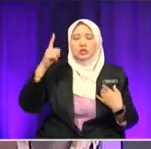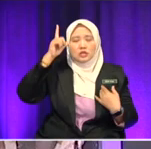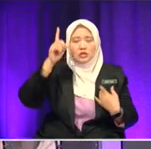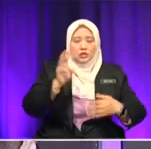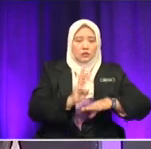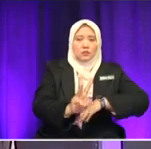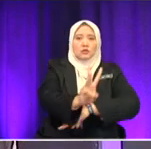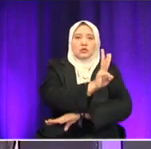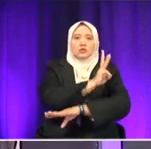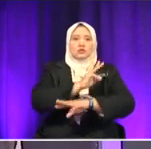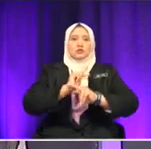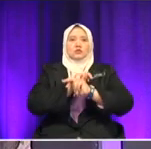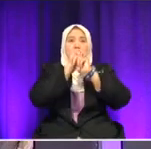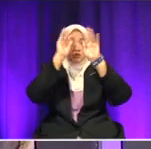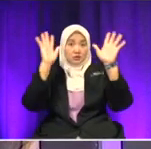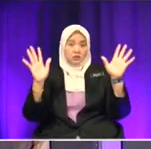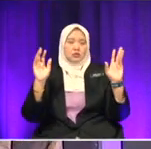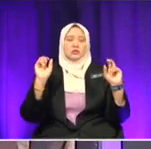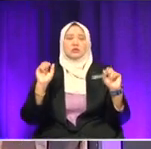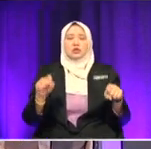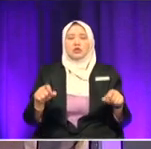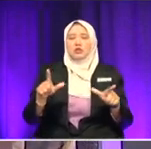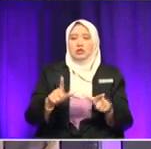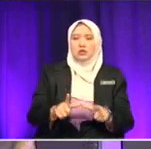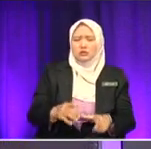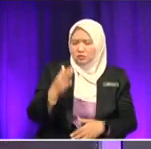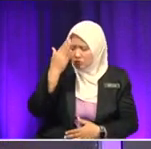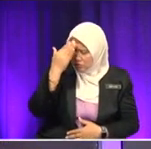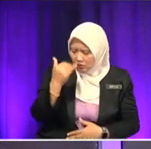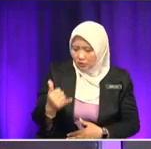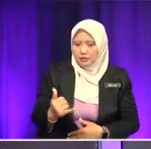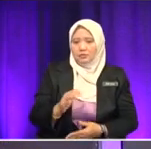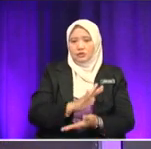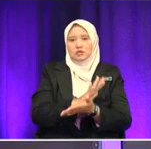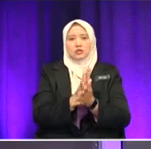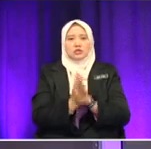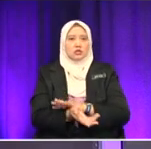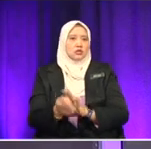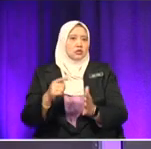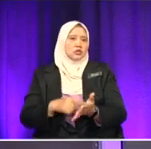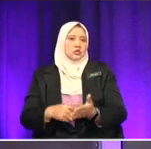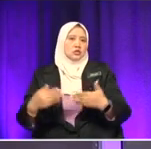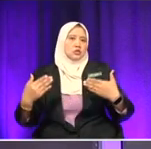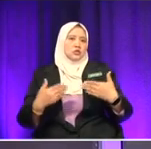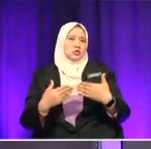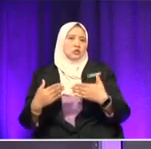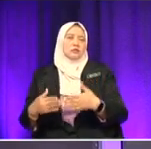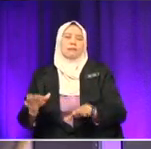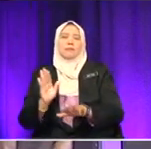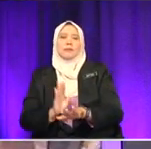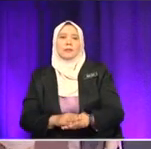tulis apakah pemerhatian kita. Dan kenapa kawasan jernih itu berlaku sedemikian? Kita boleh sambungkan dengan ayat pada